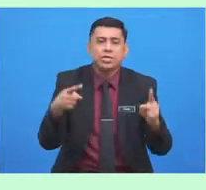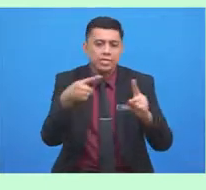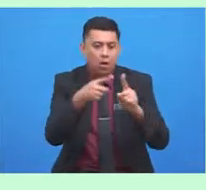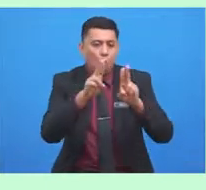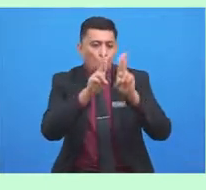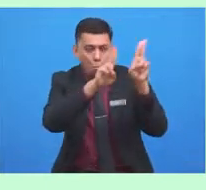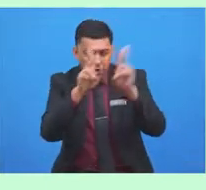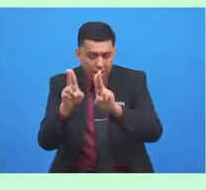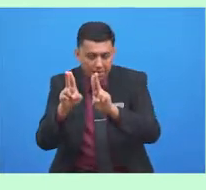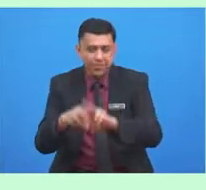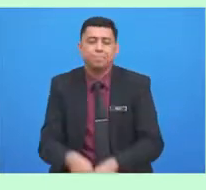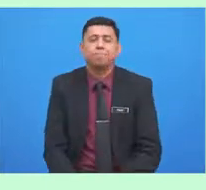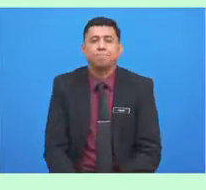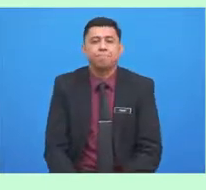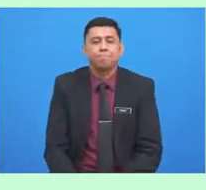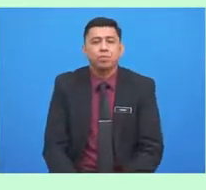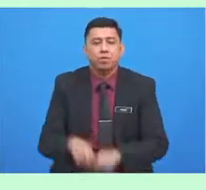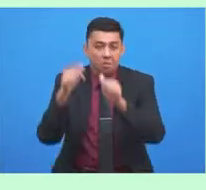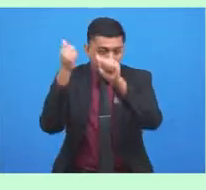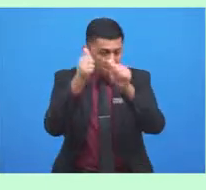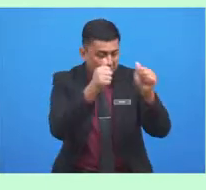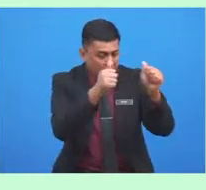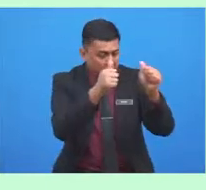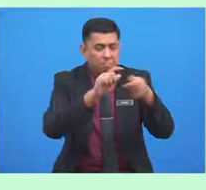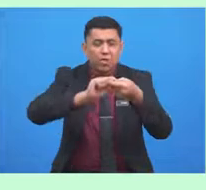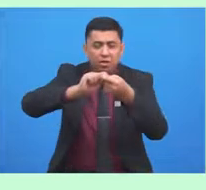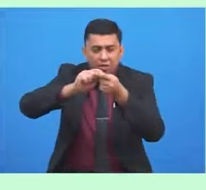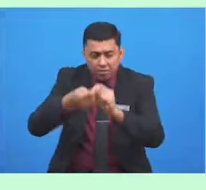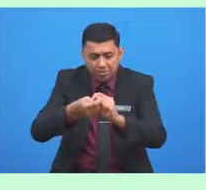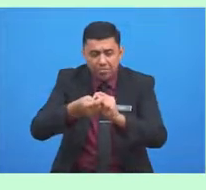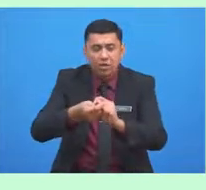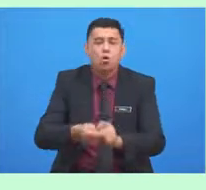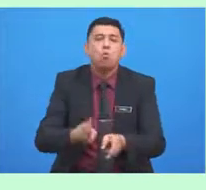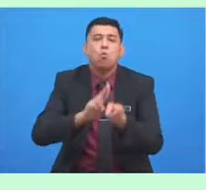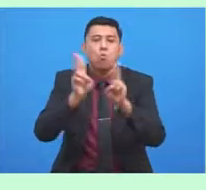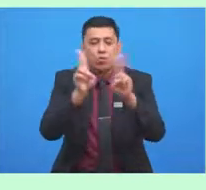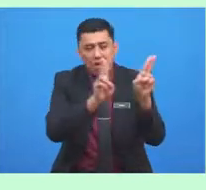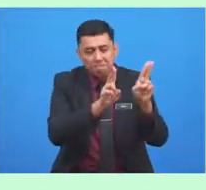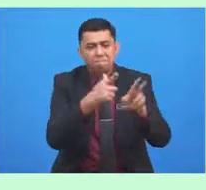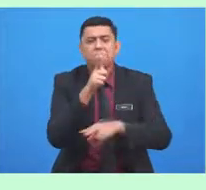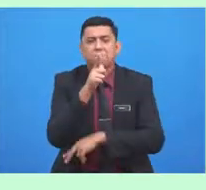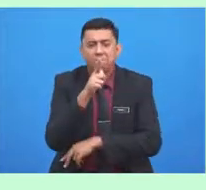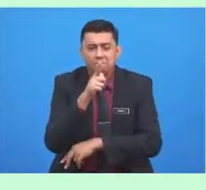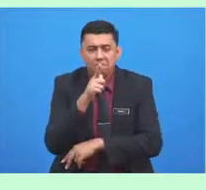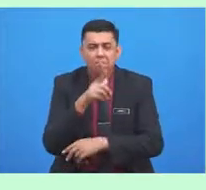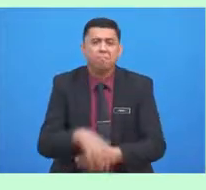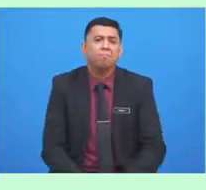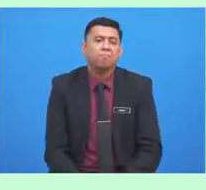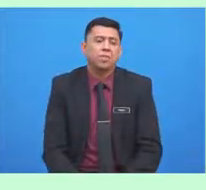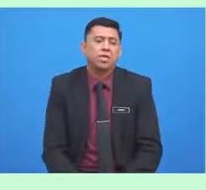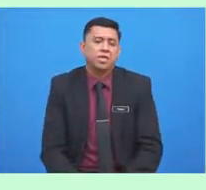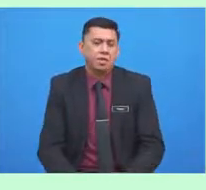udara lembap. Angin berupaya menukarkan udara lembap di permukaan air dengan udara yang